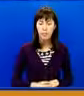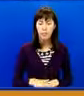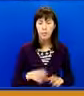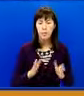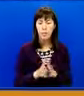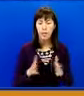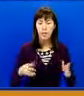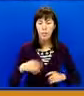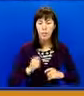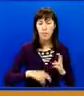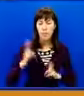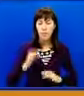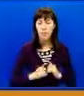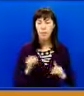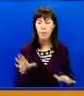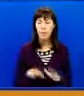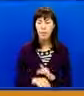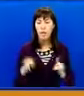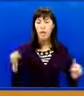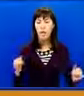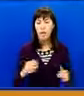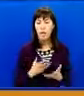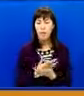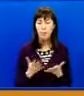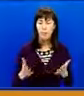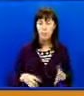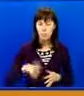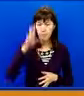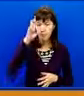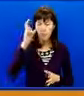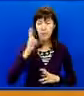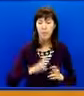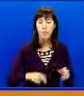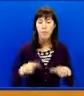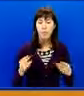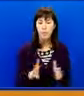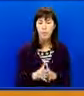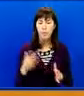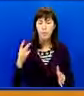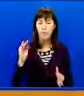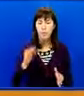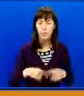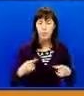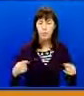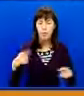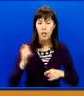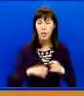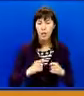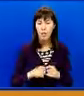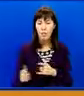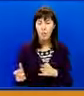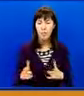большой ковровый завод вносит большой вклад в развитие текстильной промышленности страны. Фабрика предлагает более 2000 видов ковровых